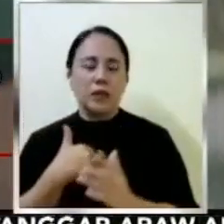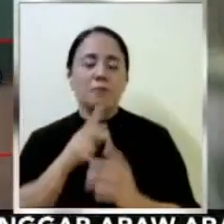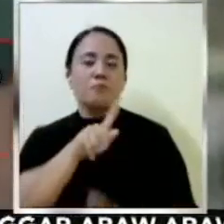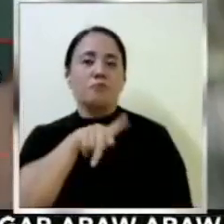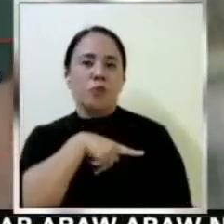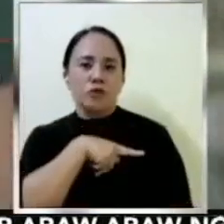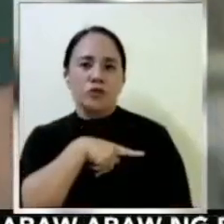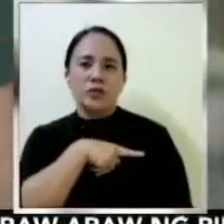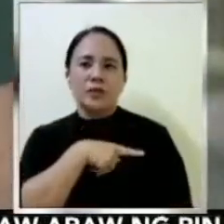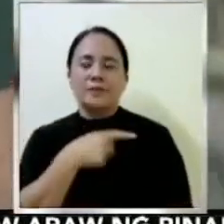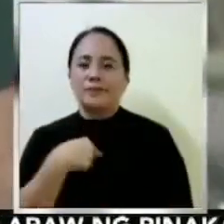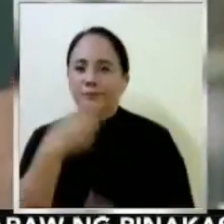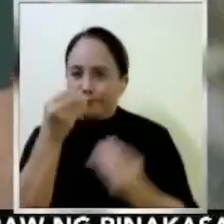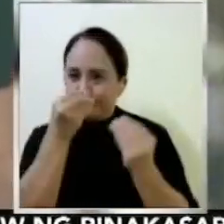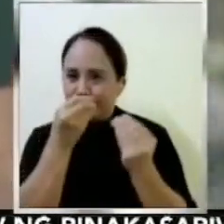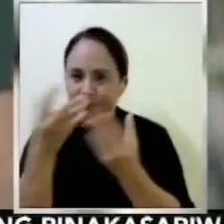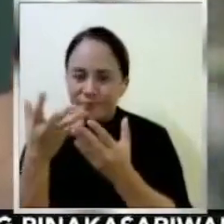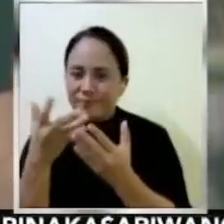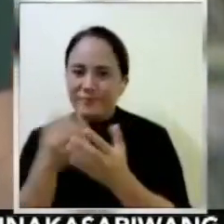kaninyo.